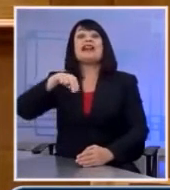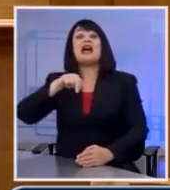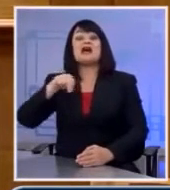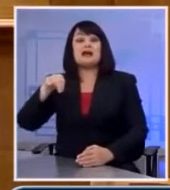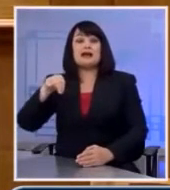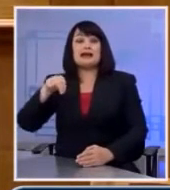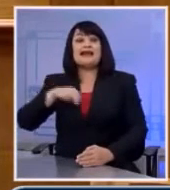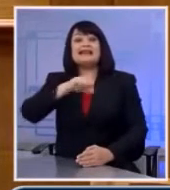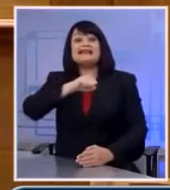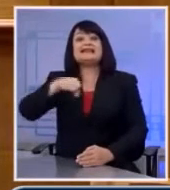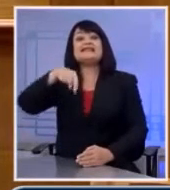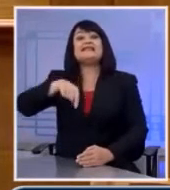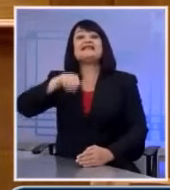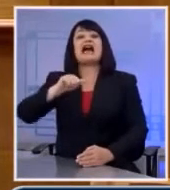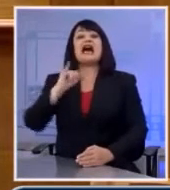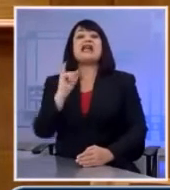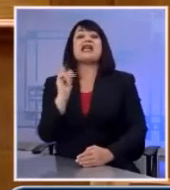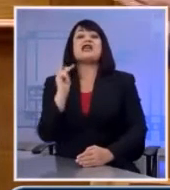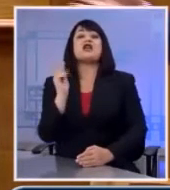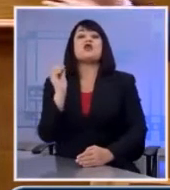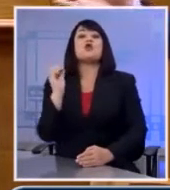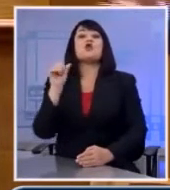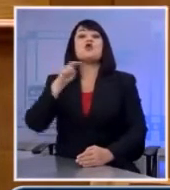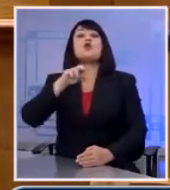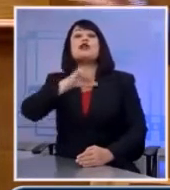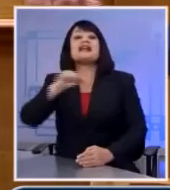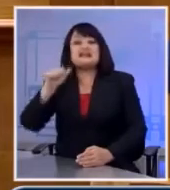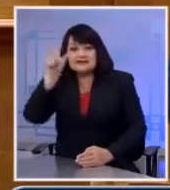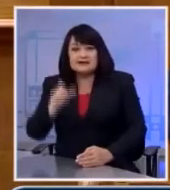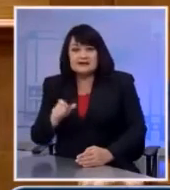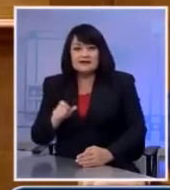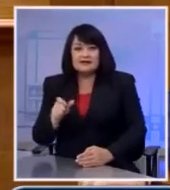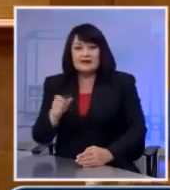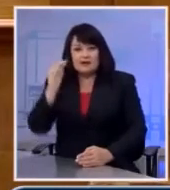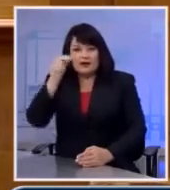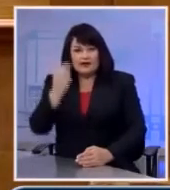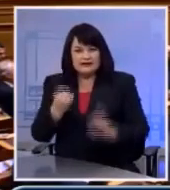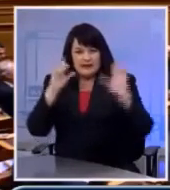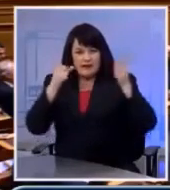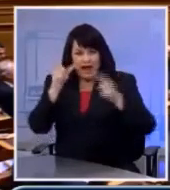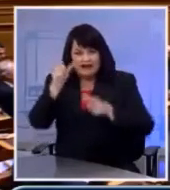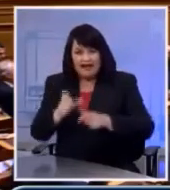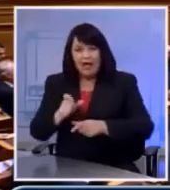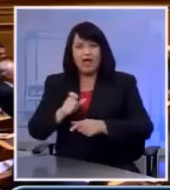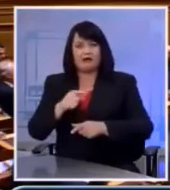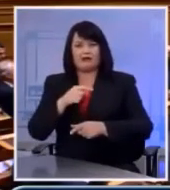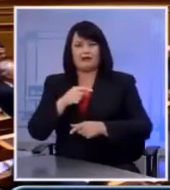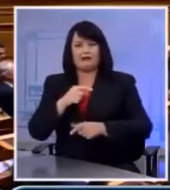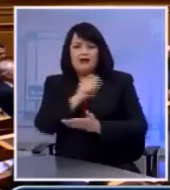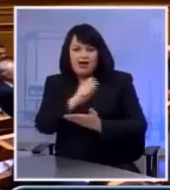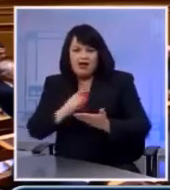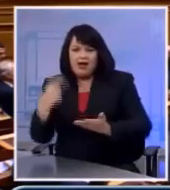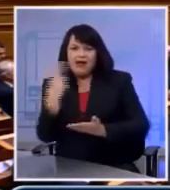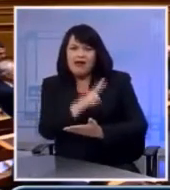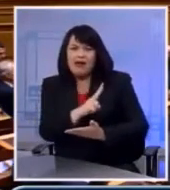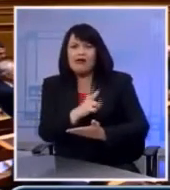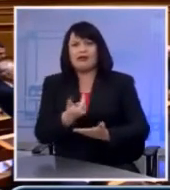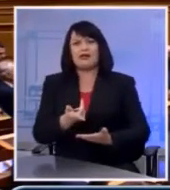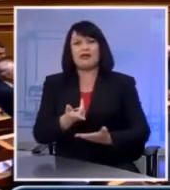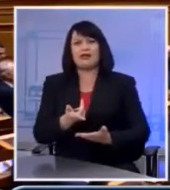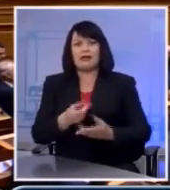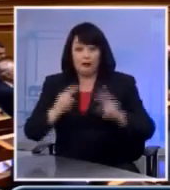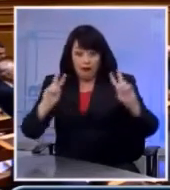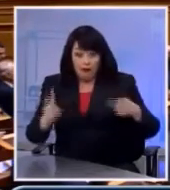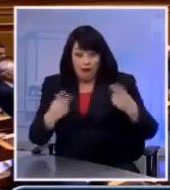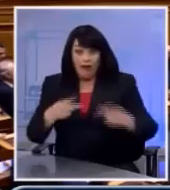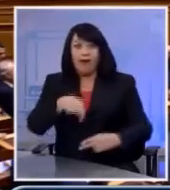του κυρίου Σταϊκούρα. Το είδατε σε μια συζήτηση που είχαμε, συζήτηση την προηγούμενη εβδομάδα στη Βουλή, απεκαλύφθη